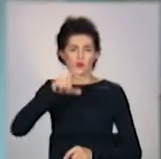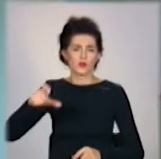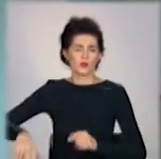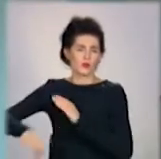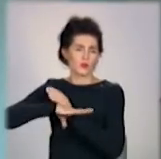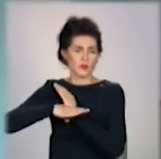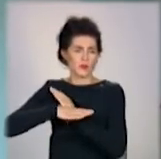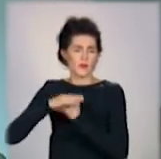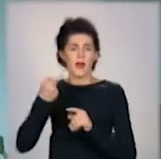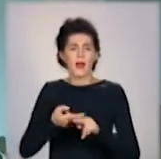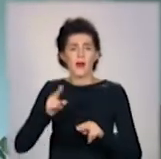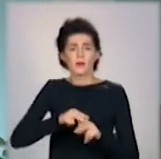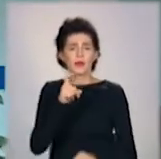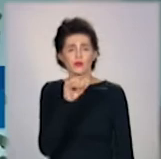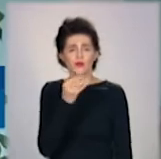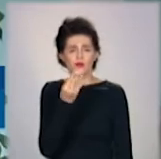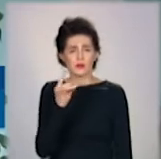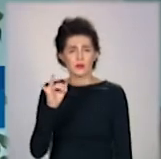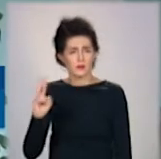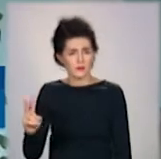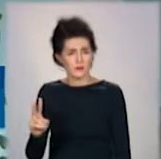Це хижаки, вони